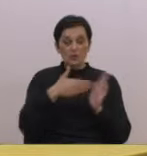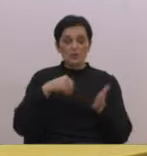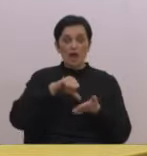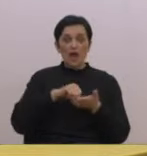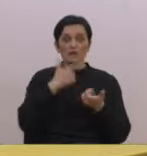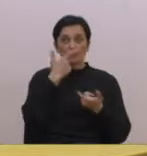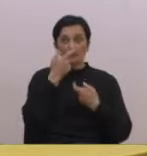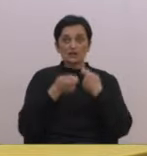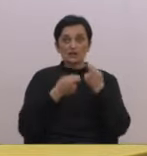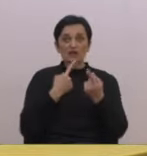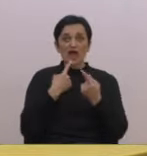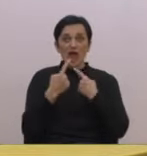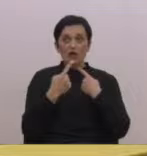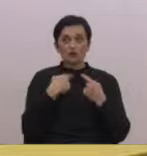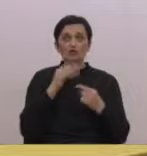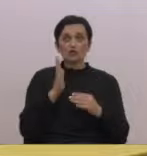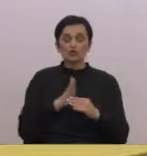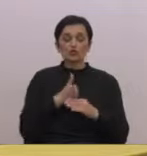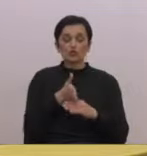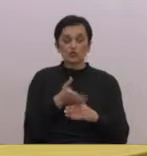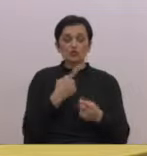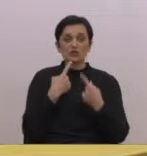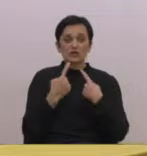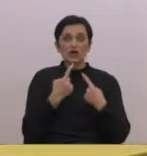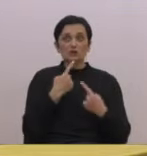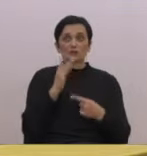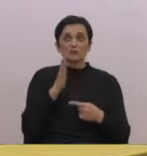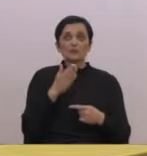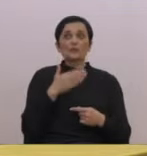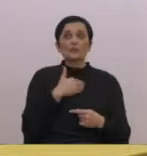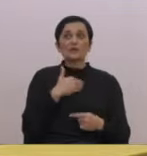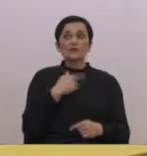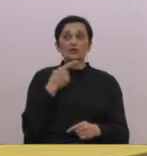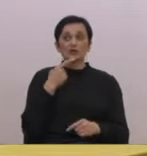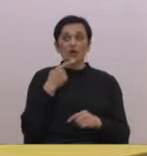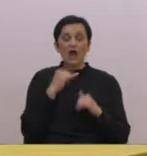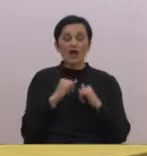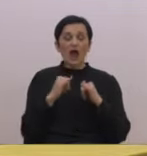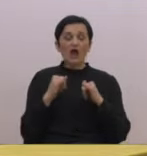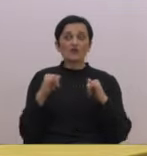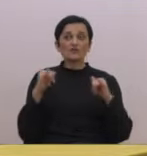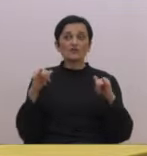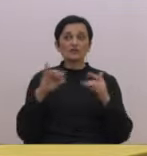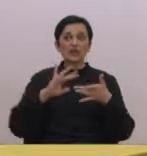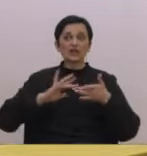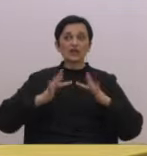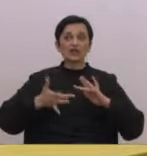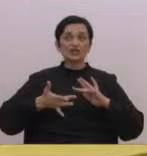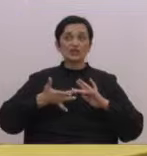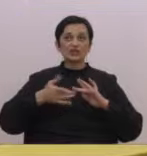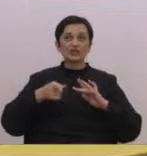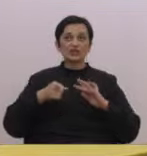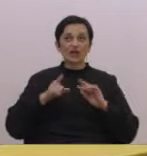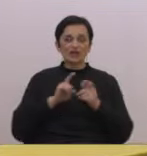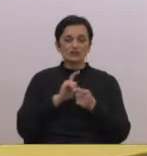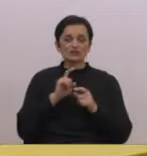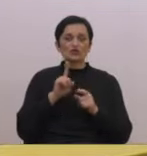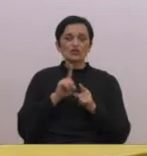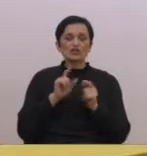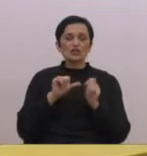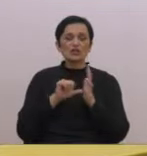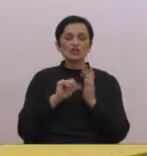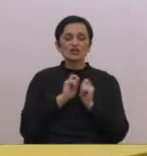დეტალურად საუბარი გესტუმრებით და ვისაუბრებ, თუმცა მინდა გითხრათ, რომ გავრცელებული ინტერნეტში რენდერები, რომელიც იყო ინვესტორის